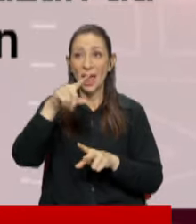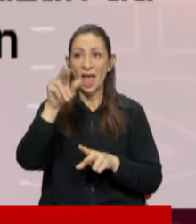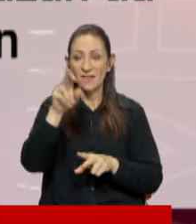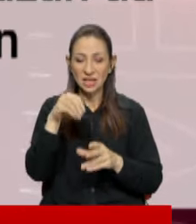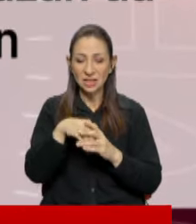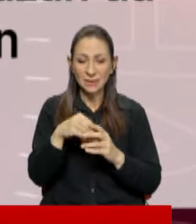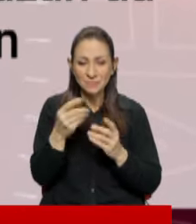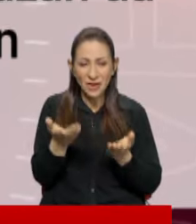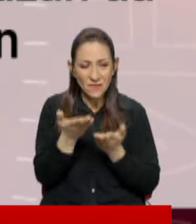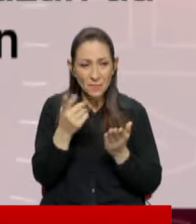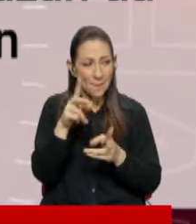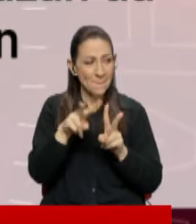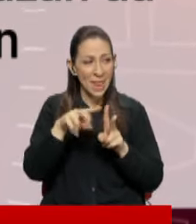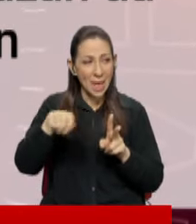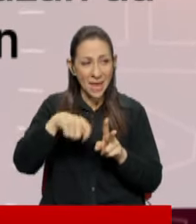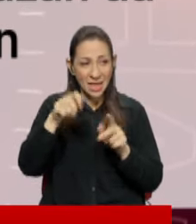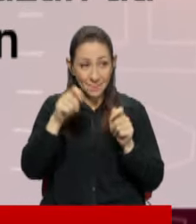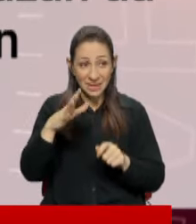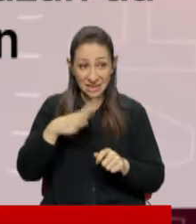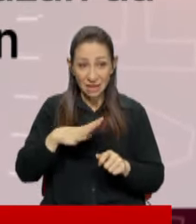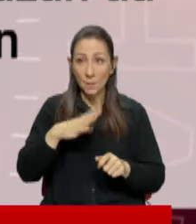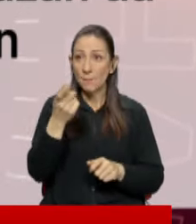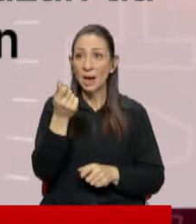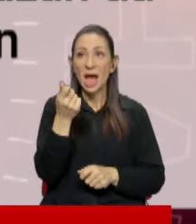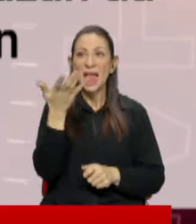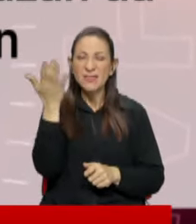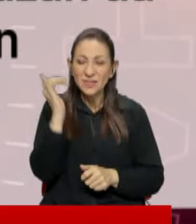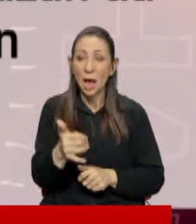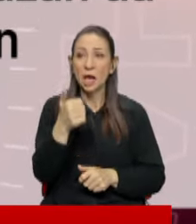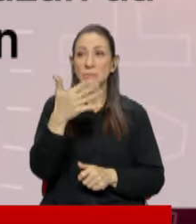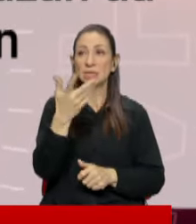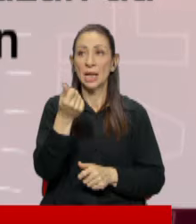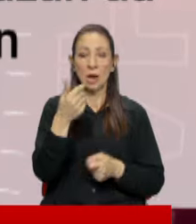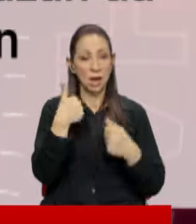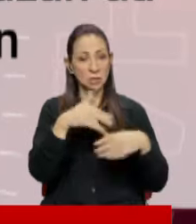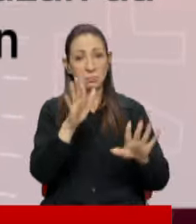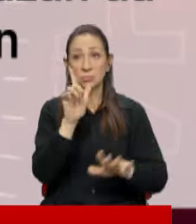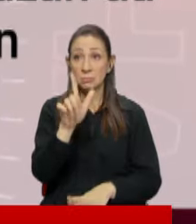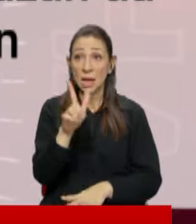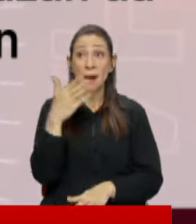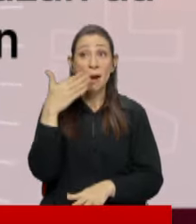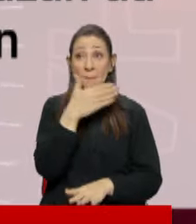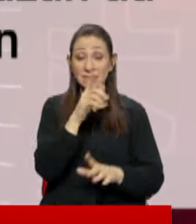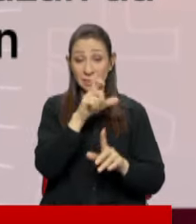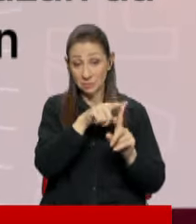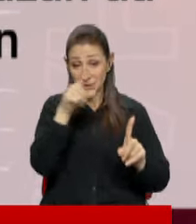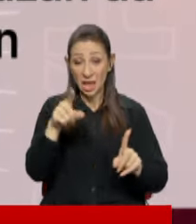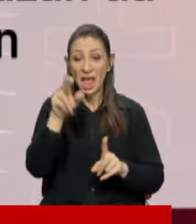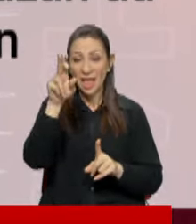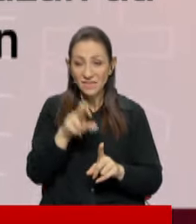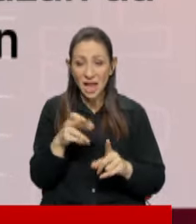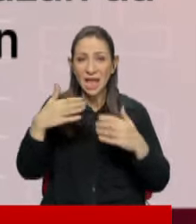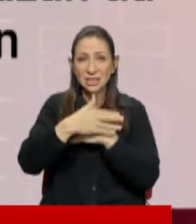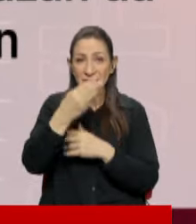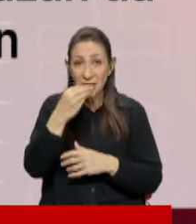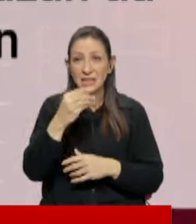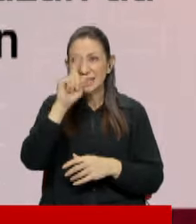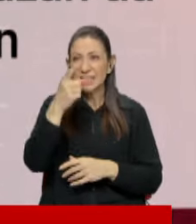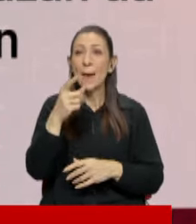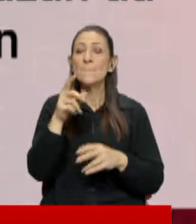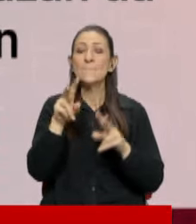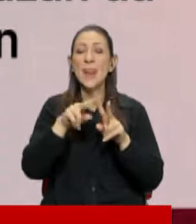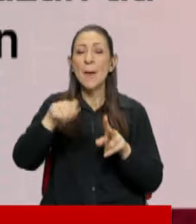için mütevazi bir menemen yapmak isteseler ceplerinden en az 65 lirayı çıkartmak zorundalar. Ramazan ayı boyunca iftar ve sahurda sadece